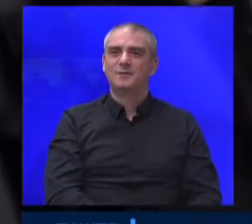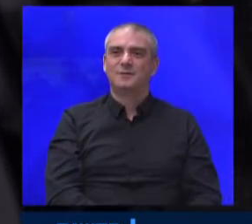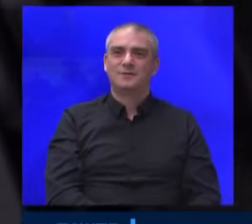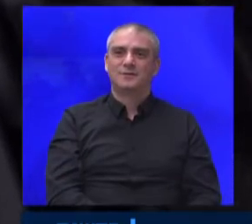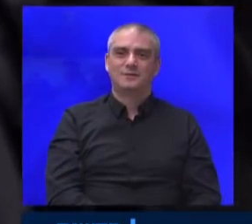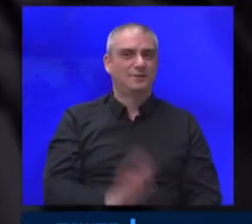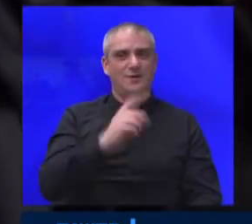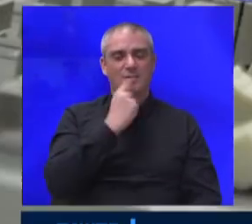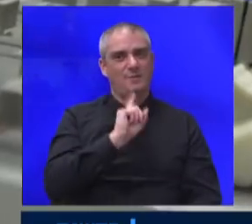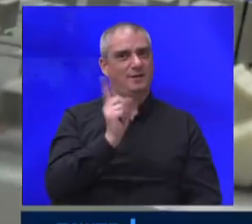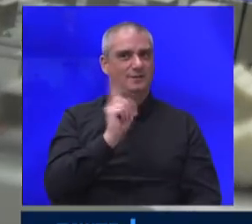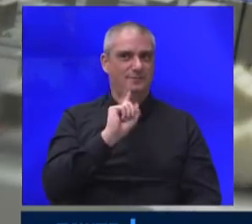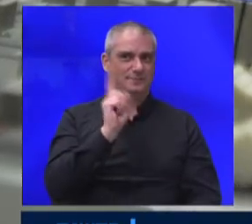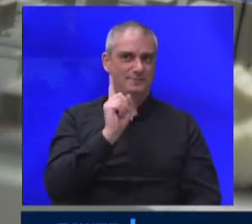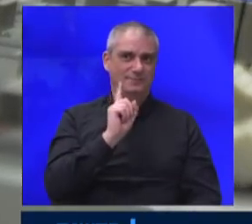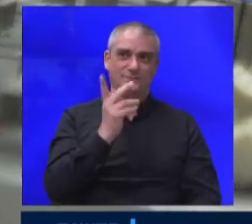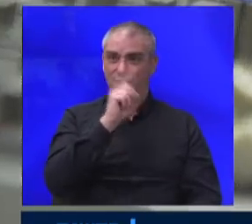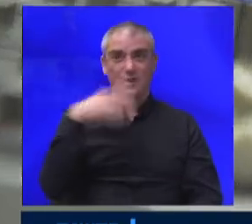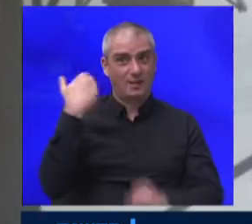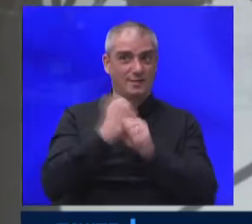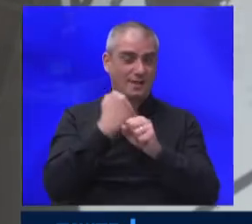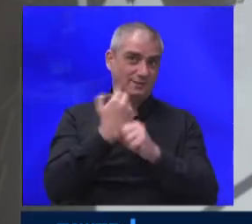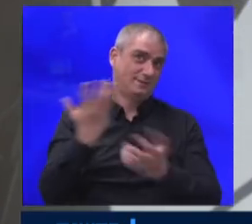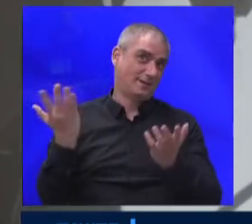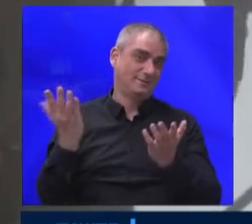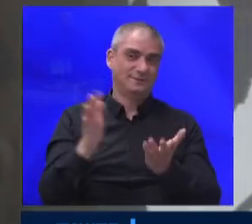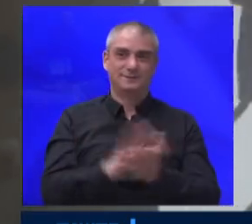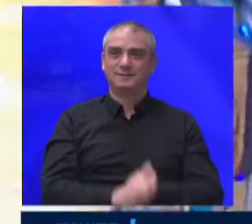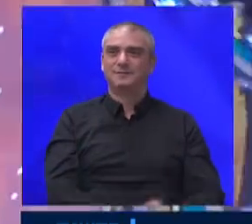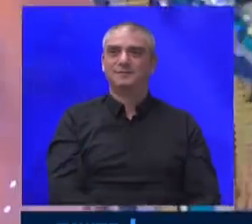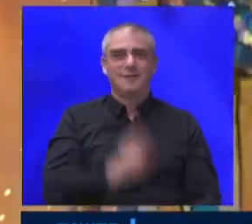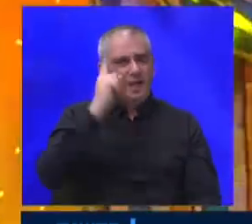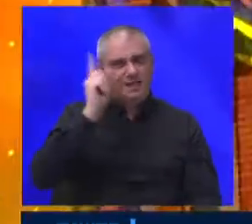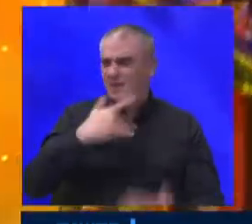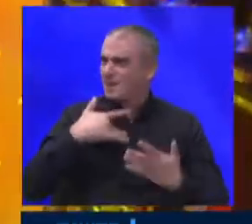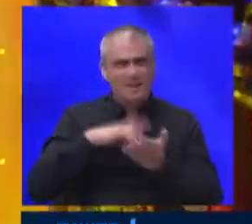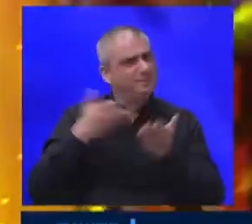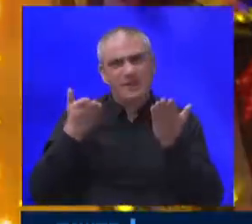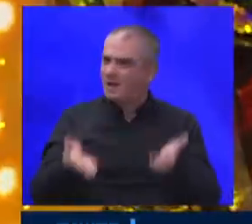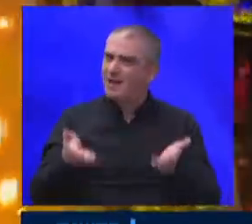מגלים. כי אולי עוד נעשה אותם. אל תדאגי, אני כאן.